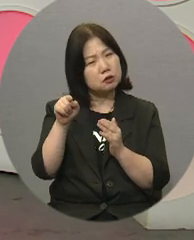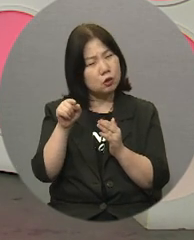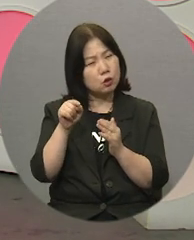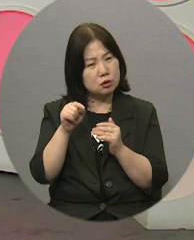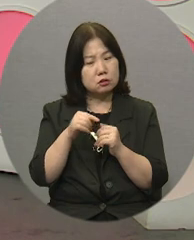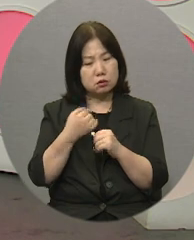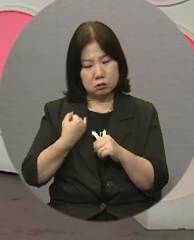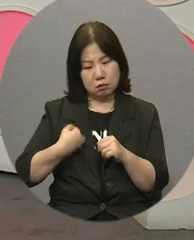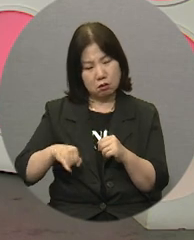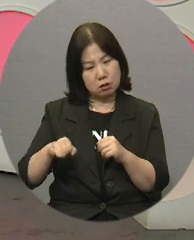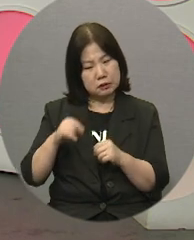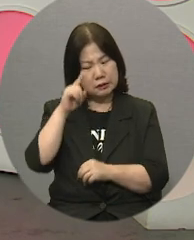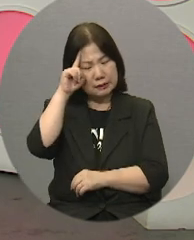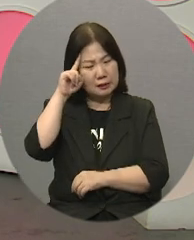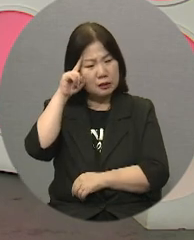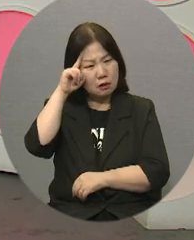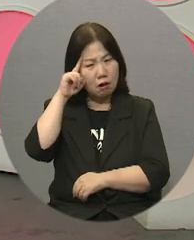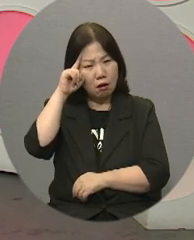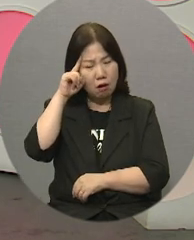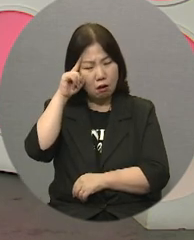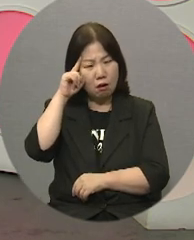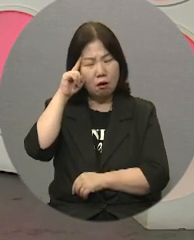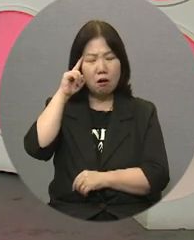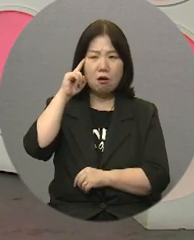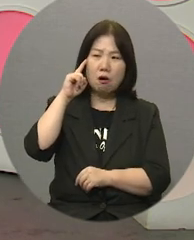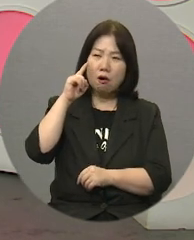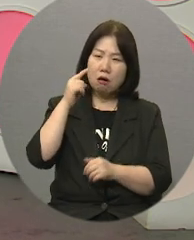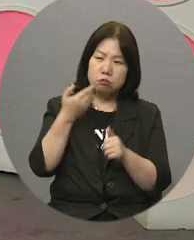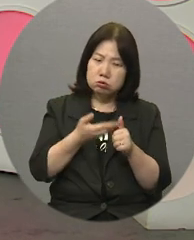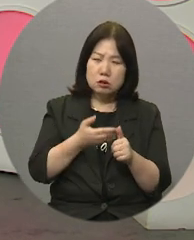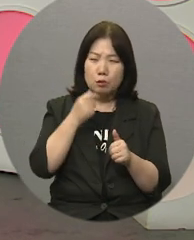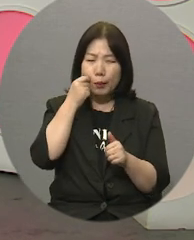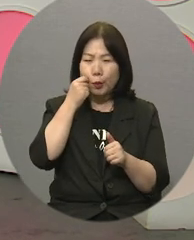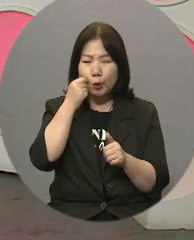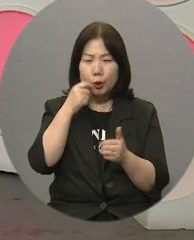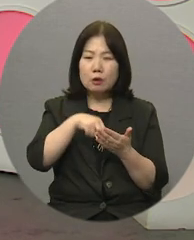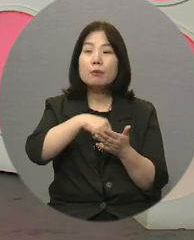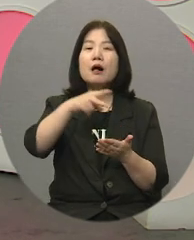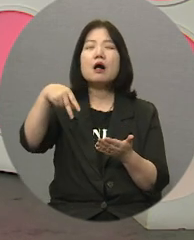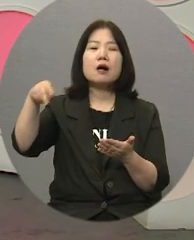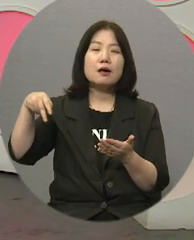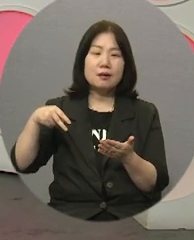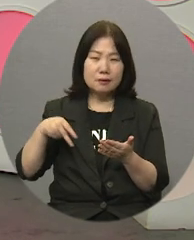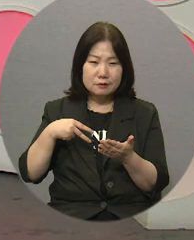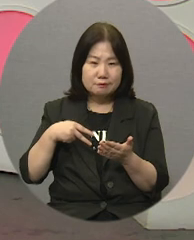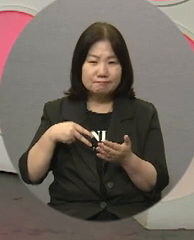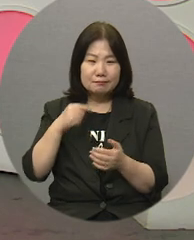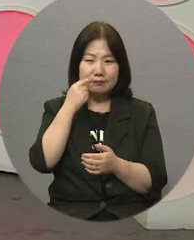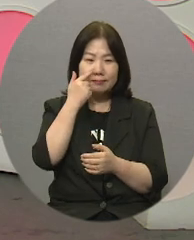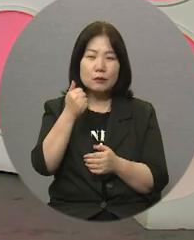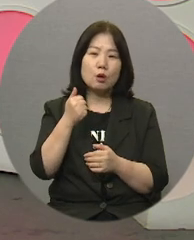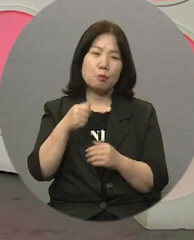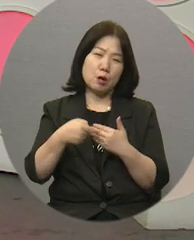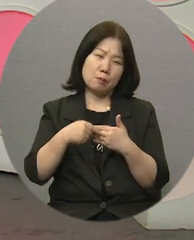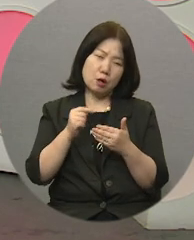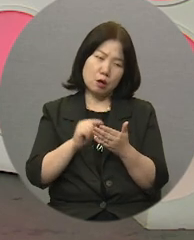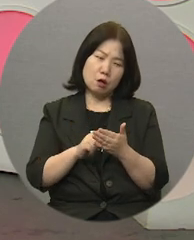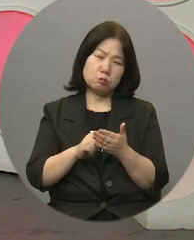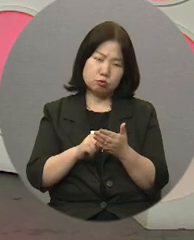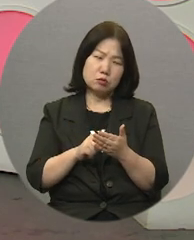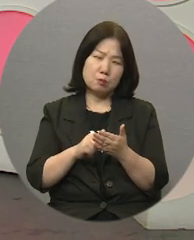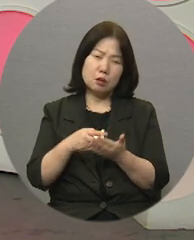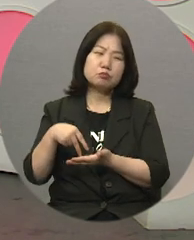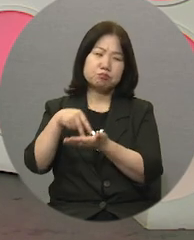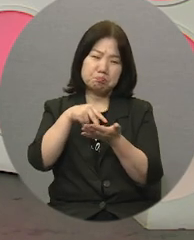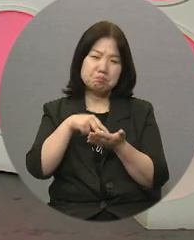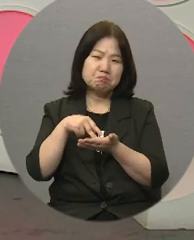이제 딸내미한테 신경을 또 많이 못 쓰고 이런 마음이 또 있었을 거란 말이죠. 그렇죠. 그 아빠의 마음은 또 어땠겠어요.